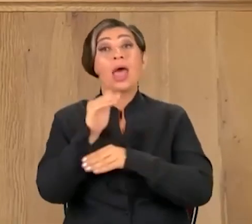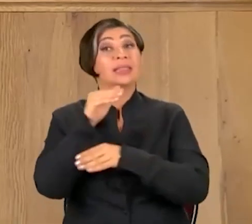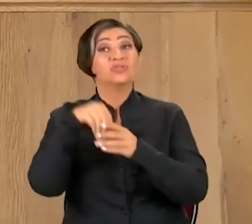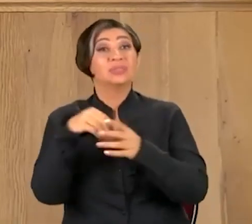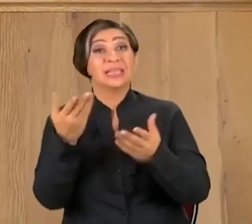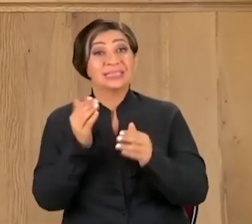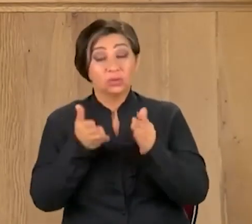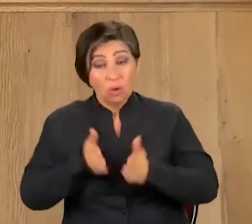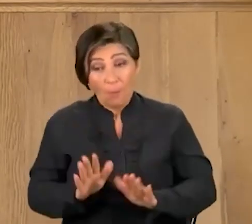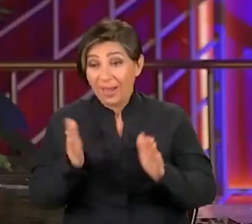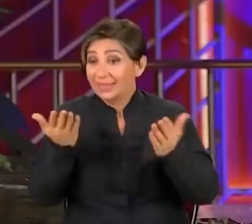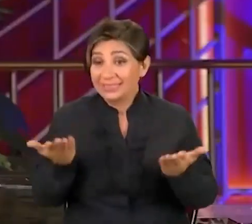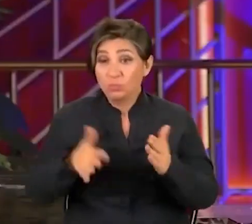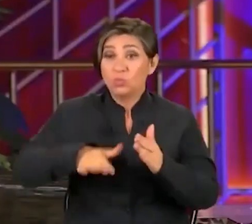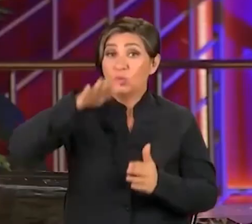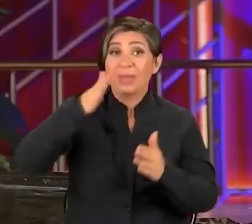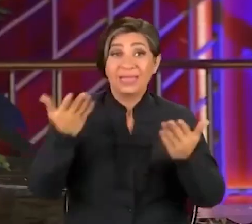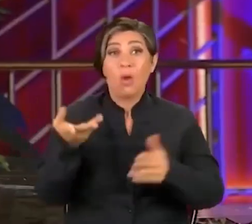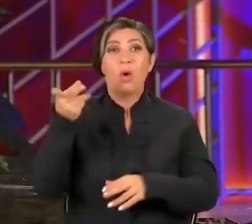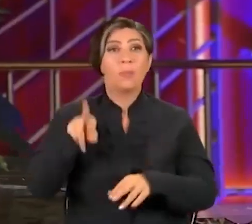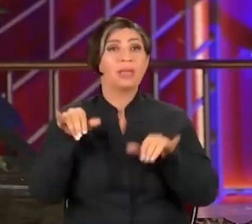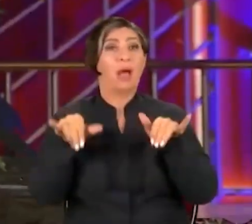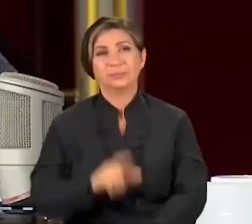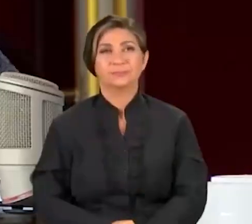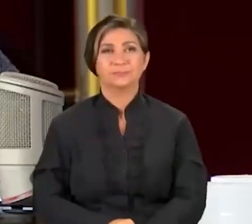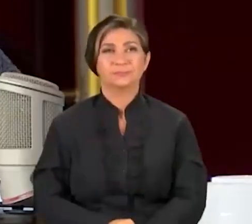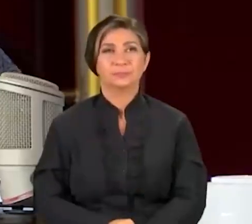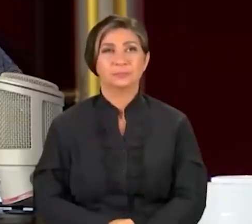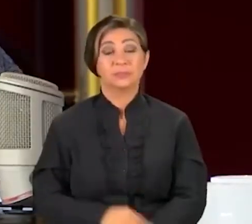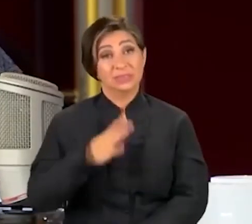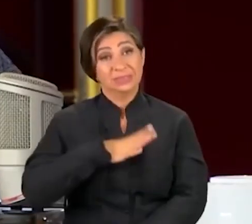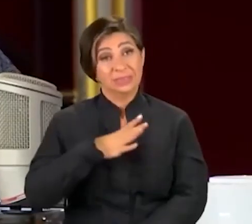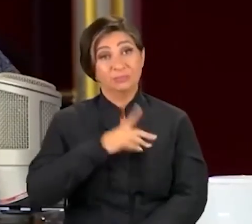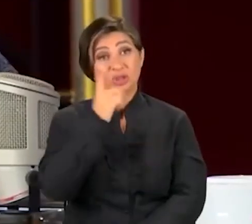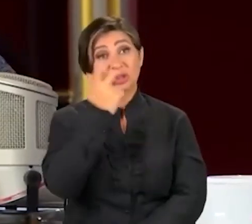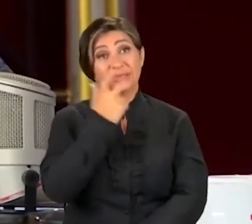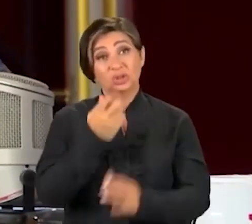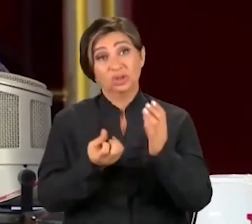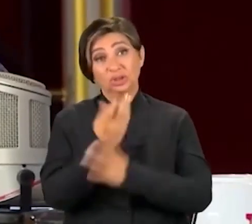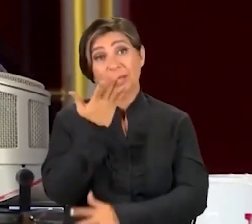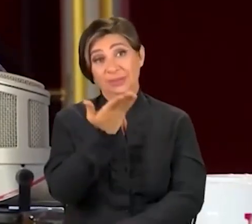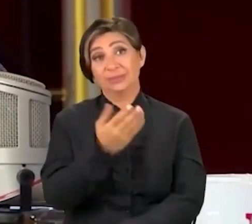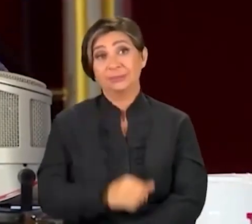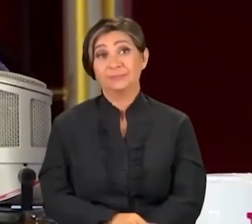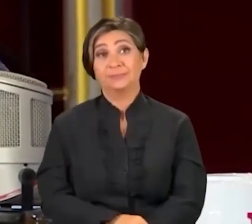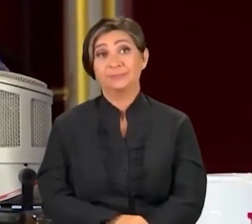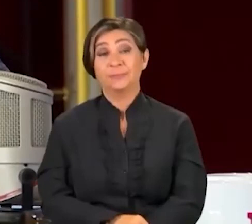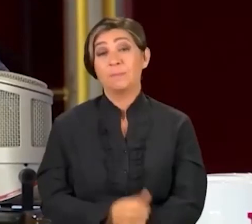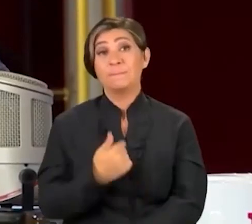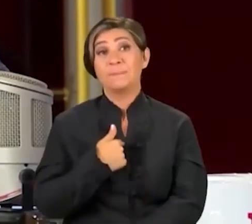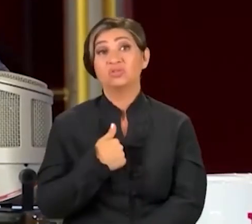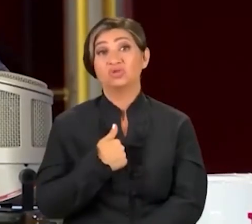hayat neyse, doğmak neyse, ölmek de o aslında. İstersen bundan bir şarkı çıkarabilirsin tabii ki. Evet,